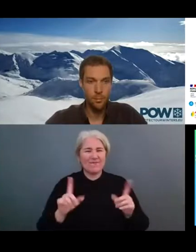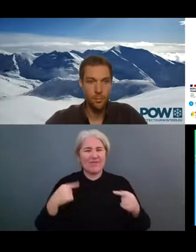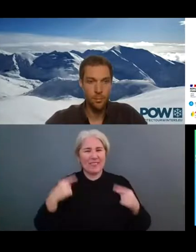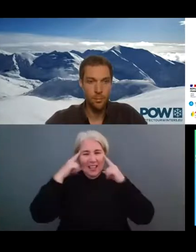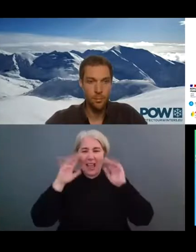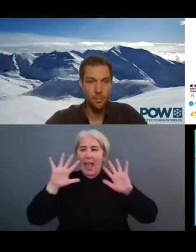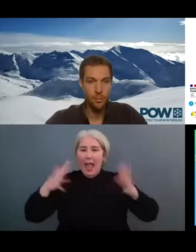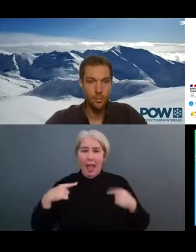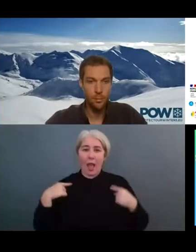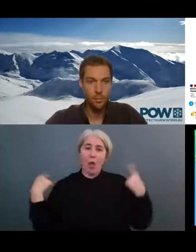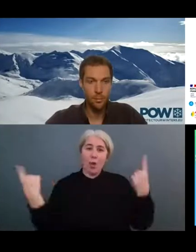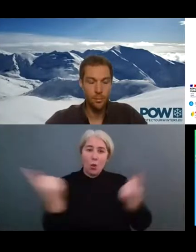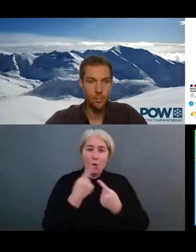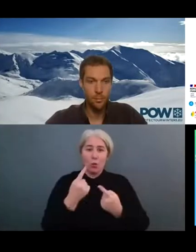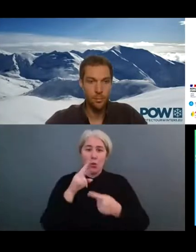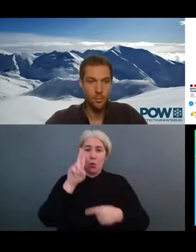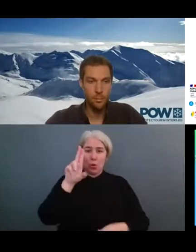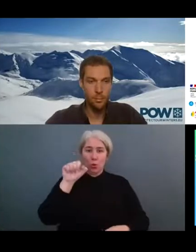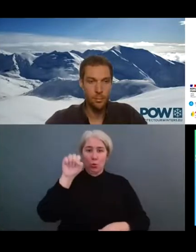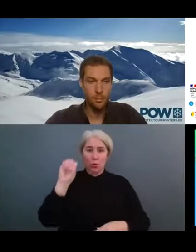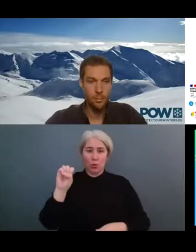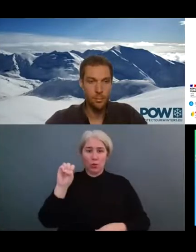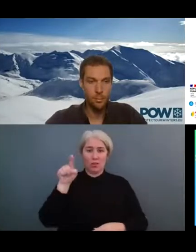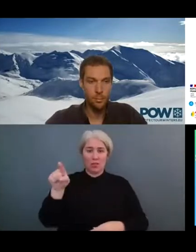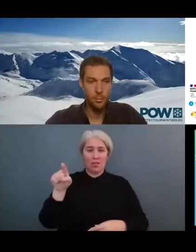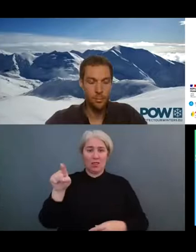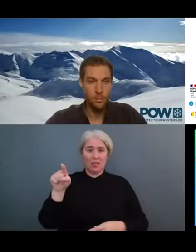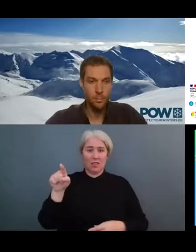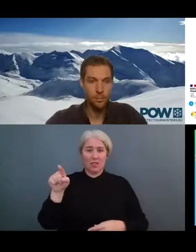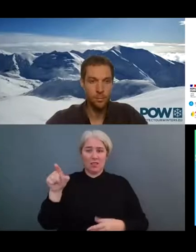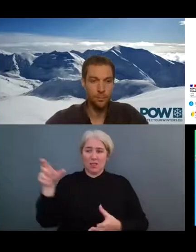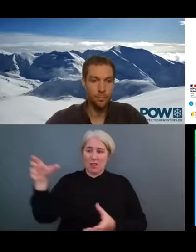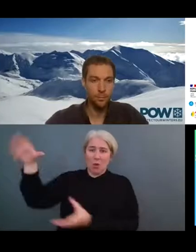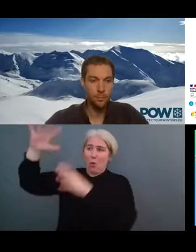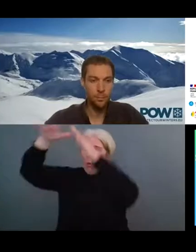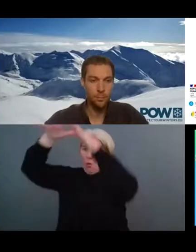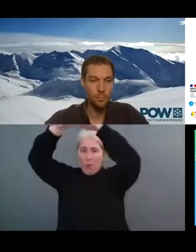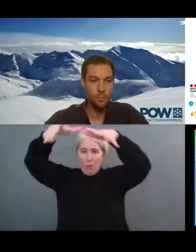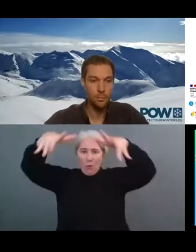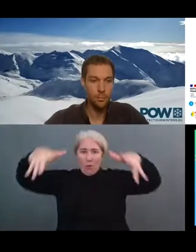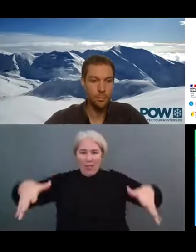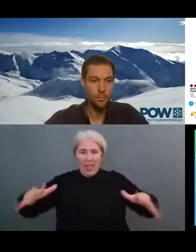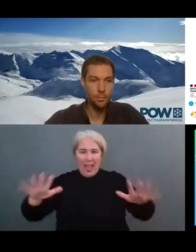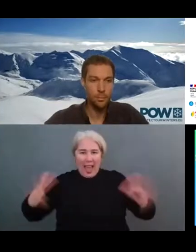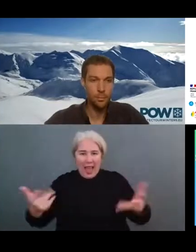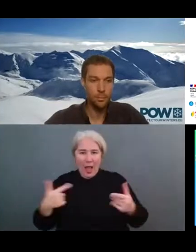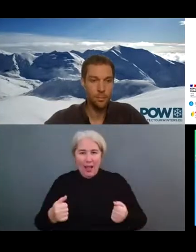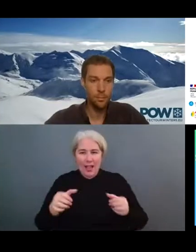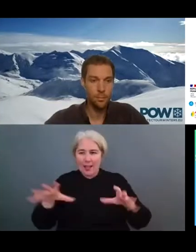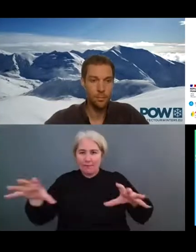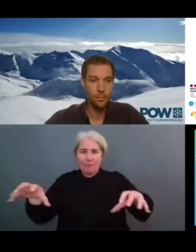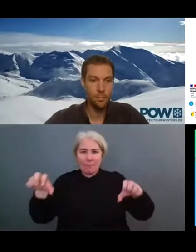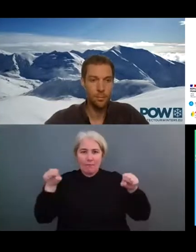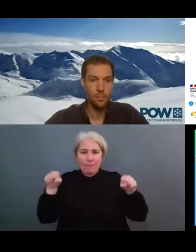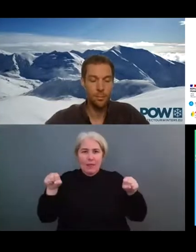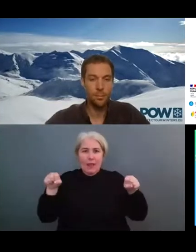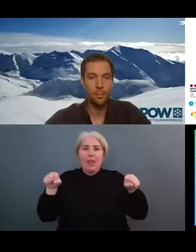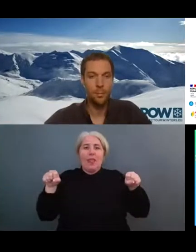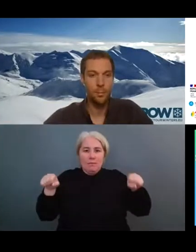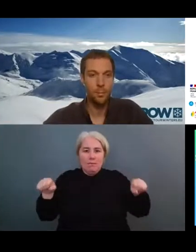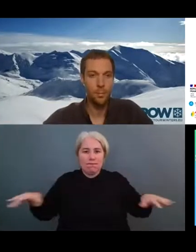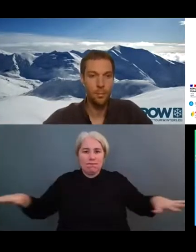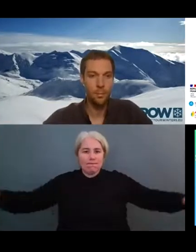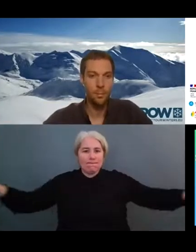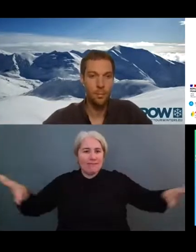Absolument. Surin, qu'est-ce nous pouvons faire? Comment nous pouvons protéger ces sports Quelle politique